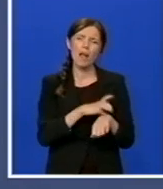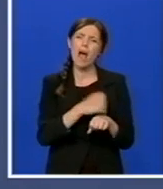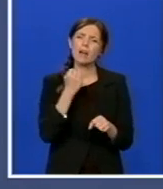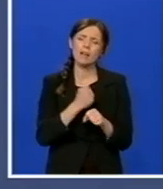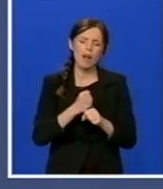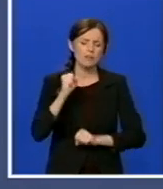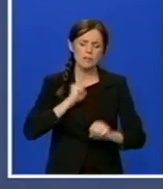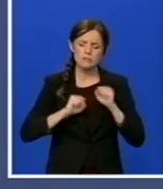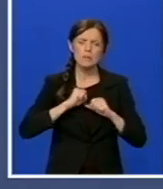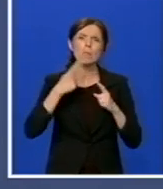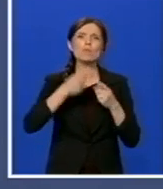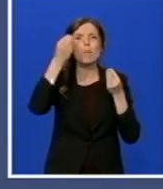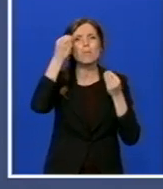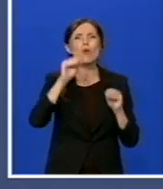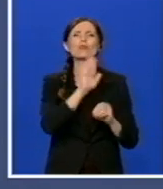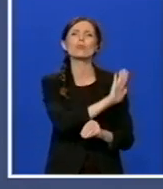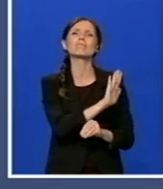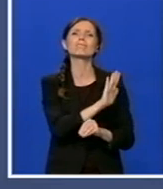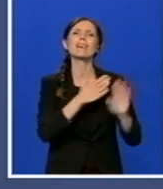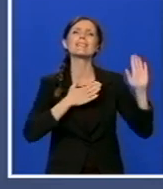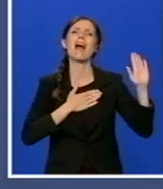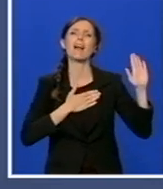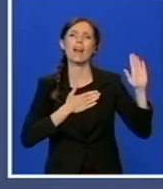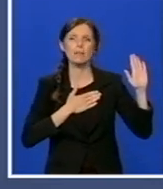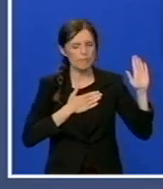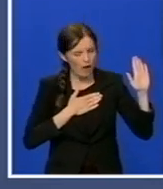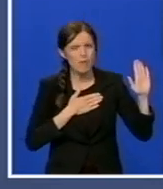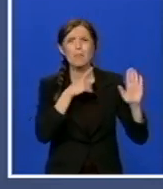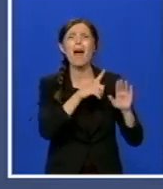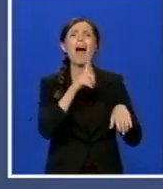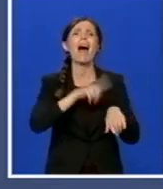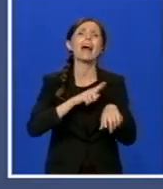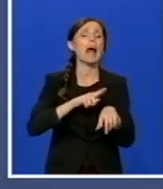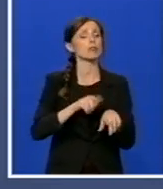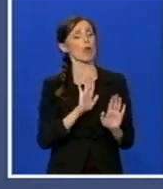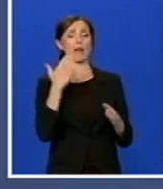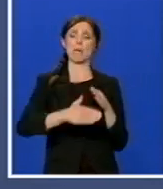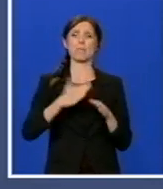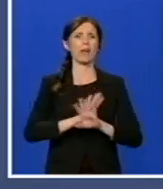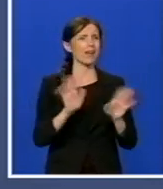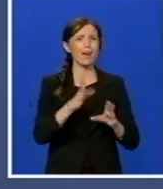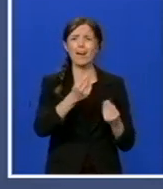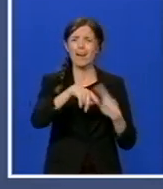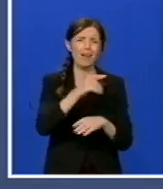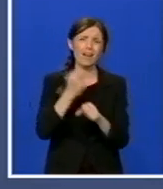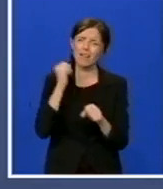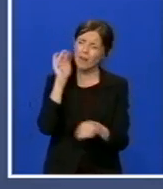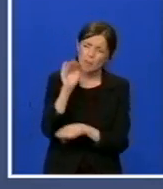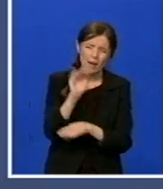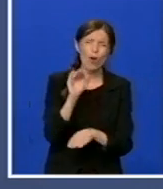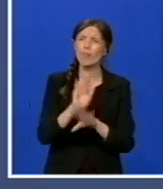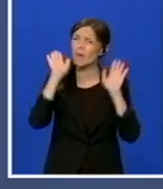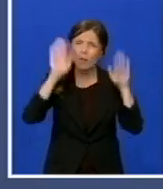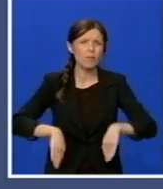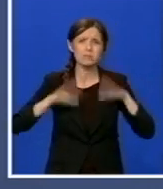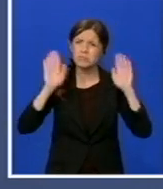Hipokratovu zakletvu da se ne vodi računa o radnom vremenu, znači prekovremeni sati nisu